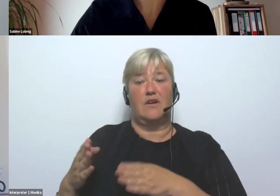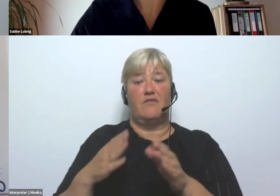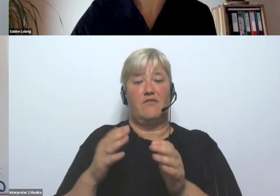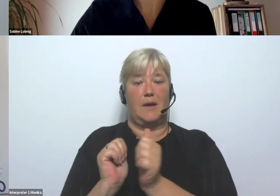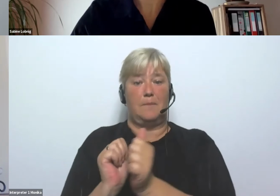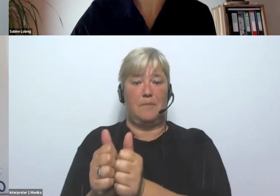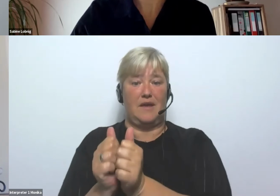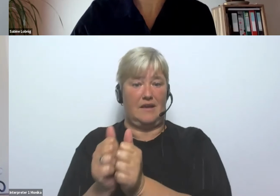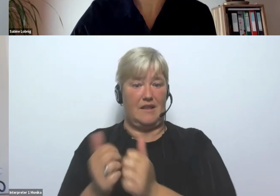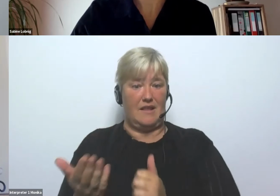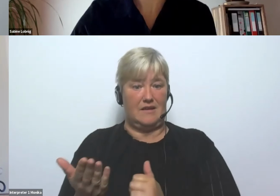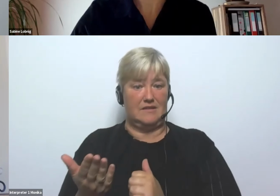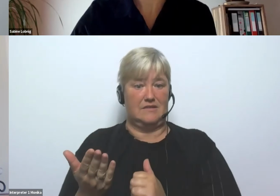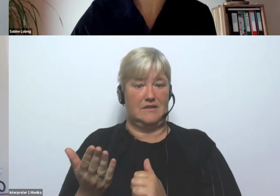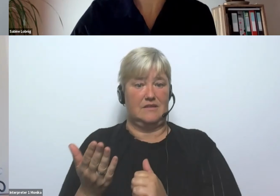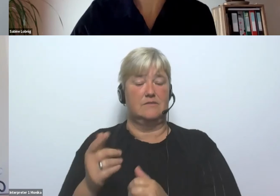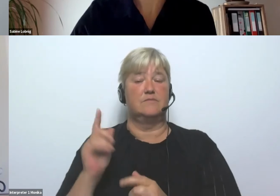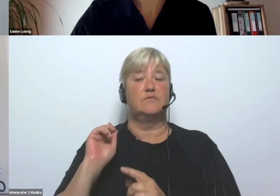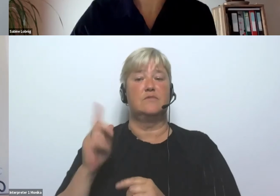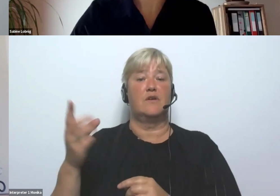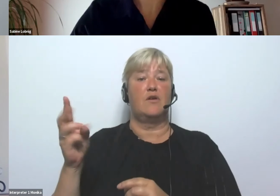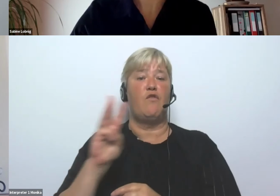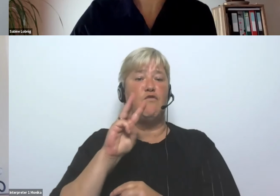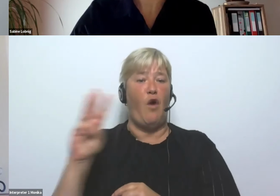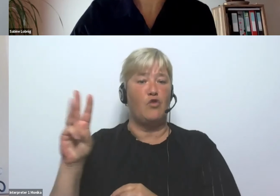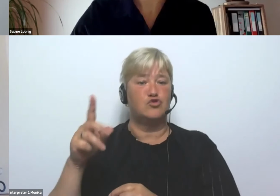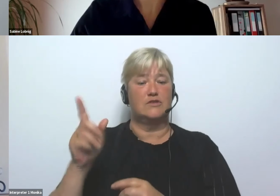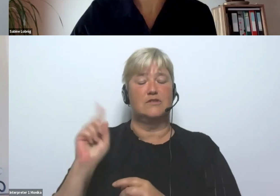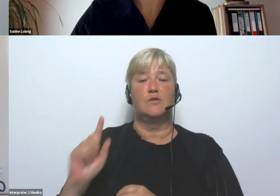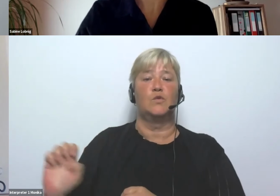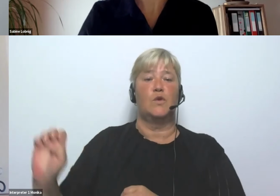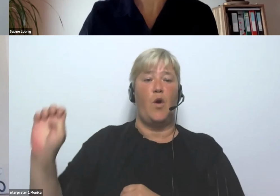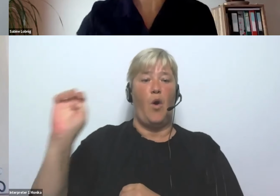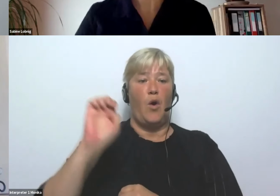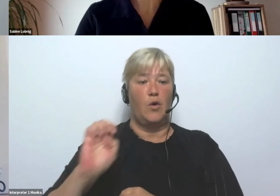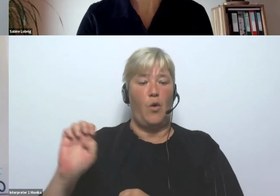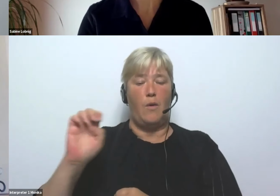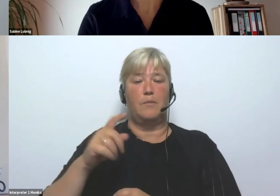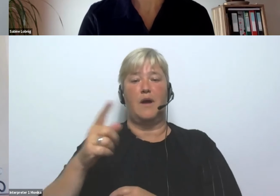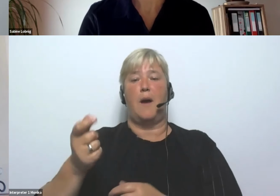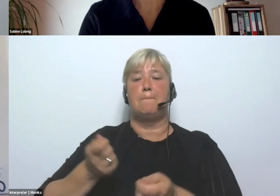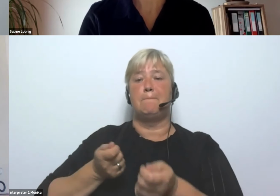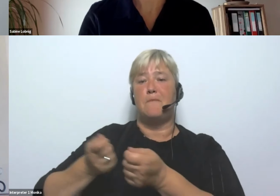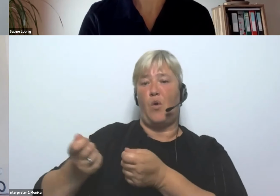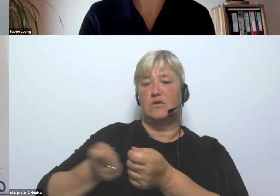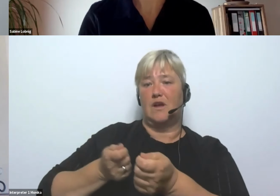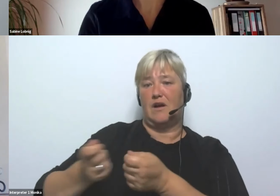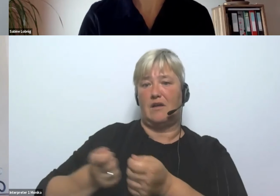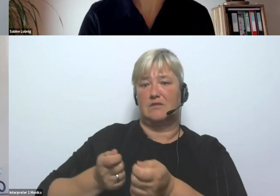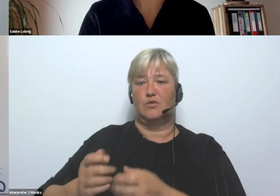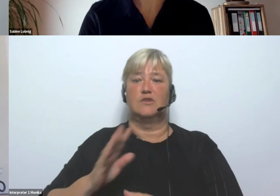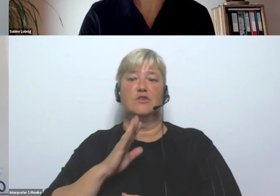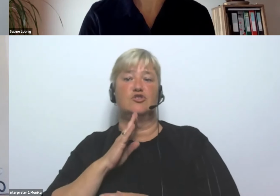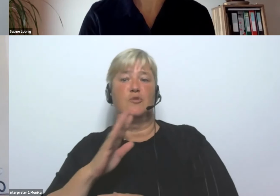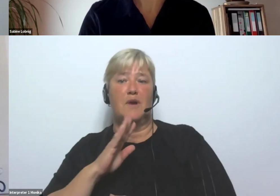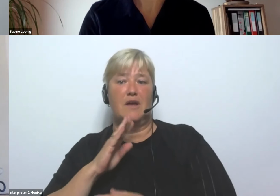bei M-Enabling, sowohl in Washington als auch in Europa, als Moderatorin, als Sprecherin, als